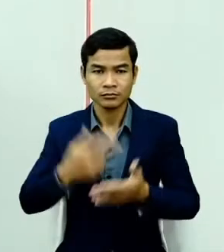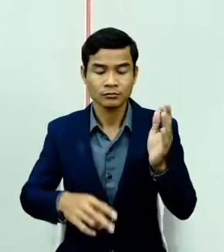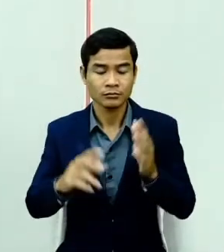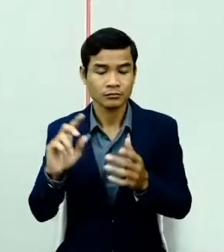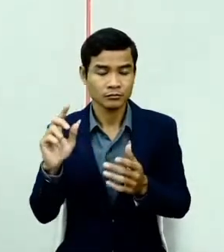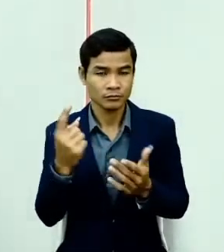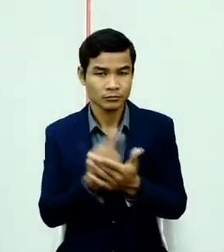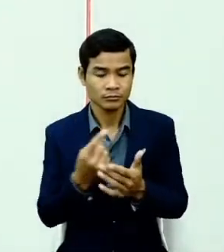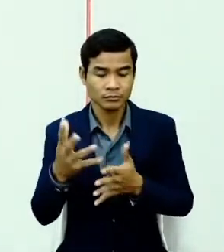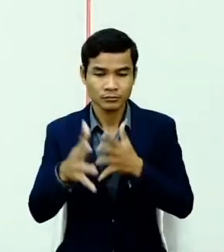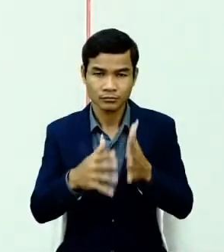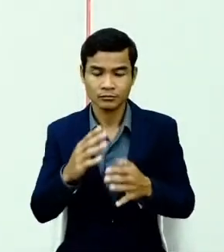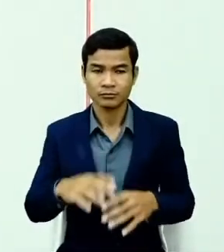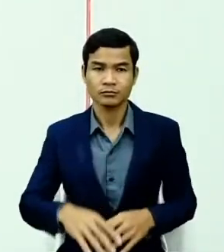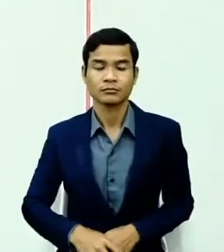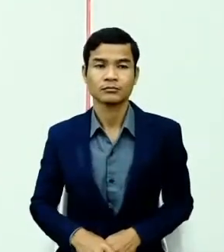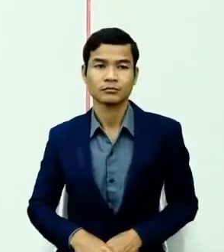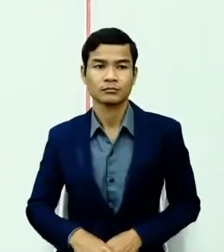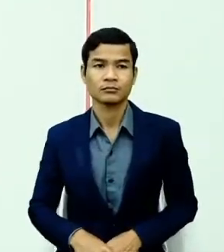នកគ្រូចា